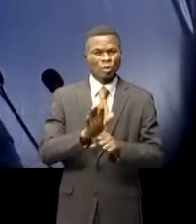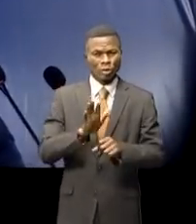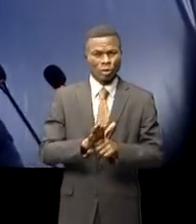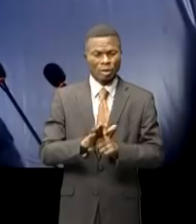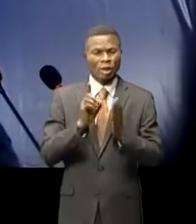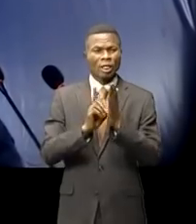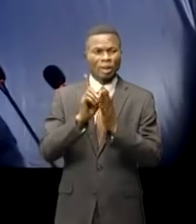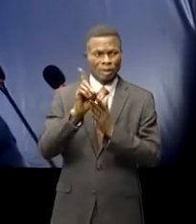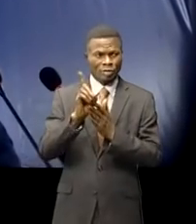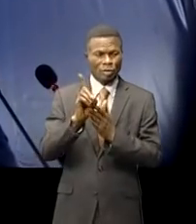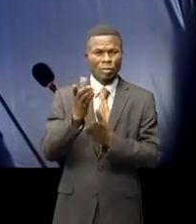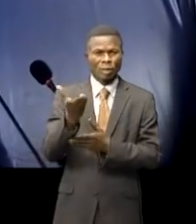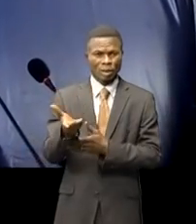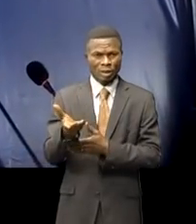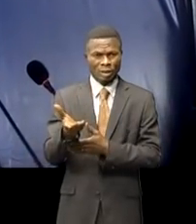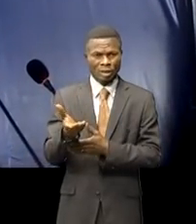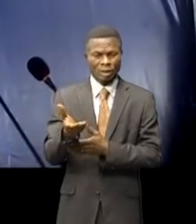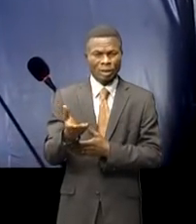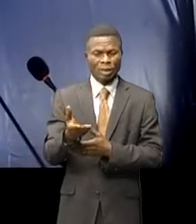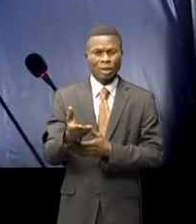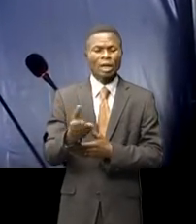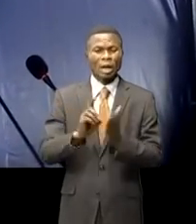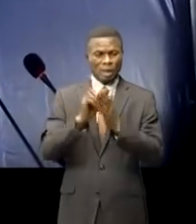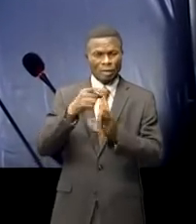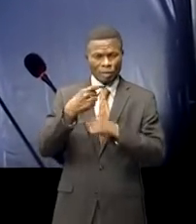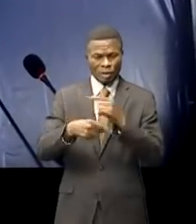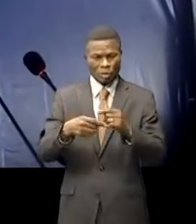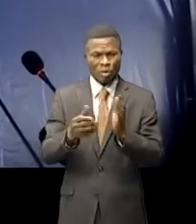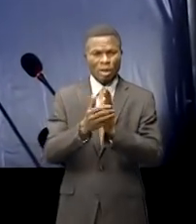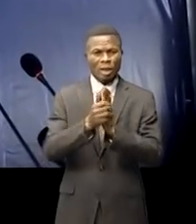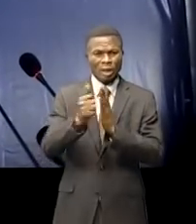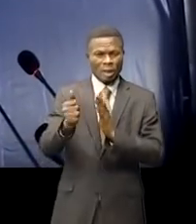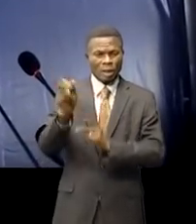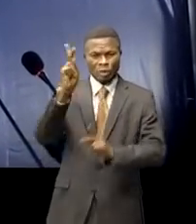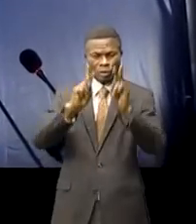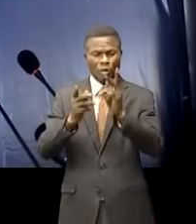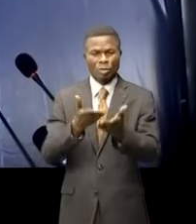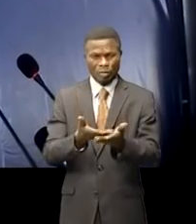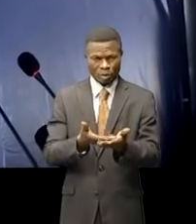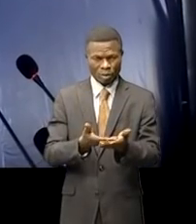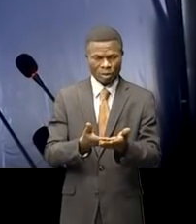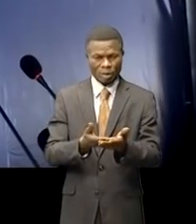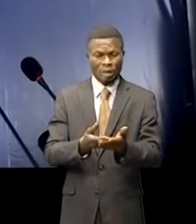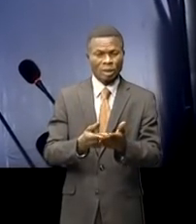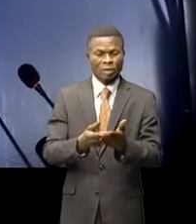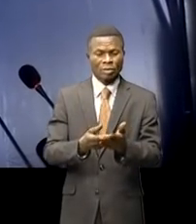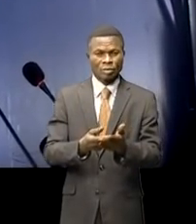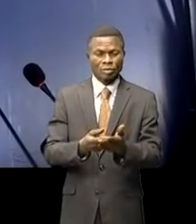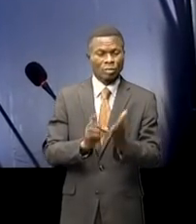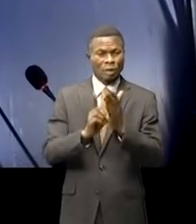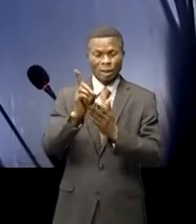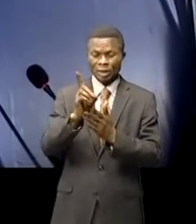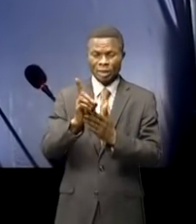développement passera par la qualité de son peuple ya pas de développement